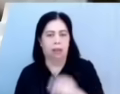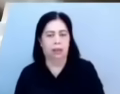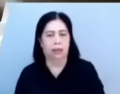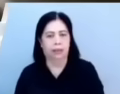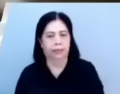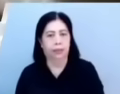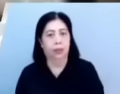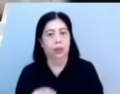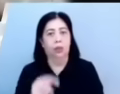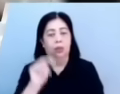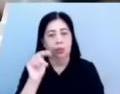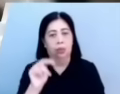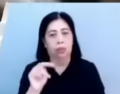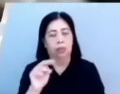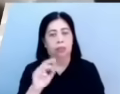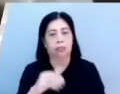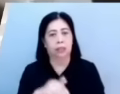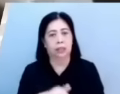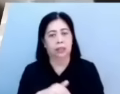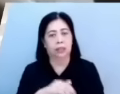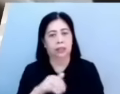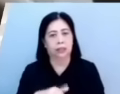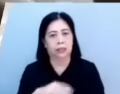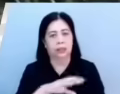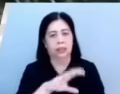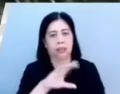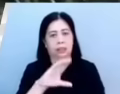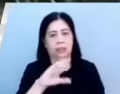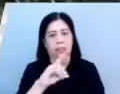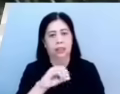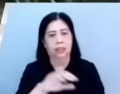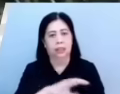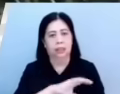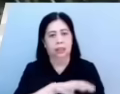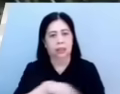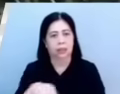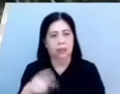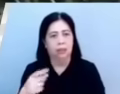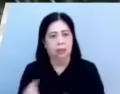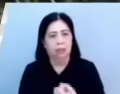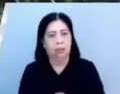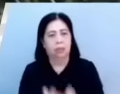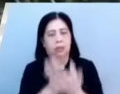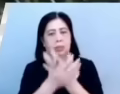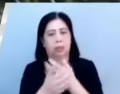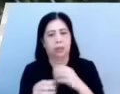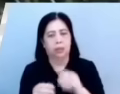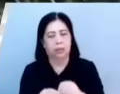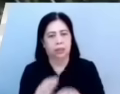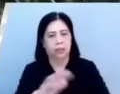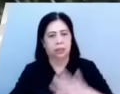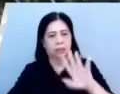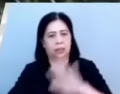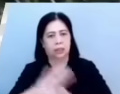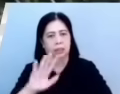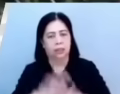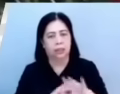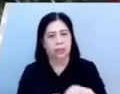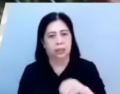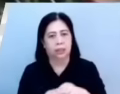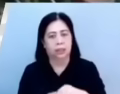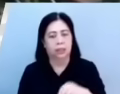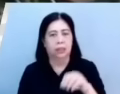sa Cagayan de Oro City, may isang residenteng ginamot matapos sumabog ang kwitis sa kanyang kamay. Sa Corazon Locsin